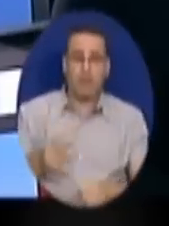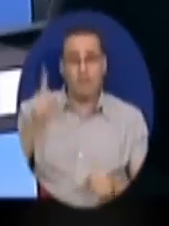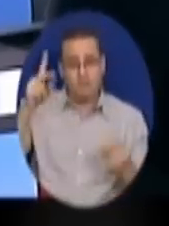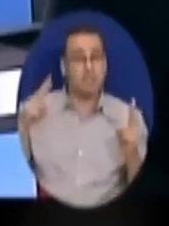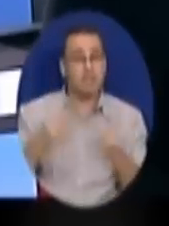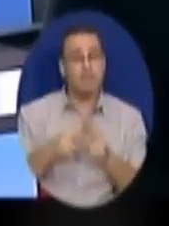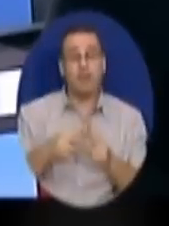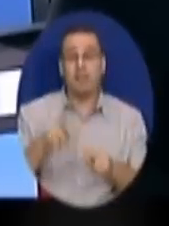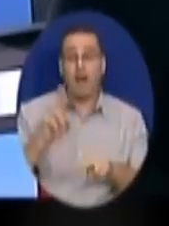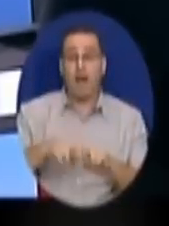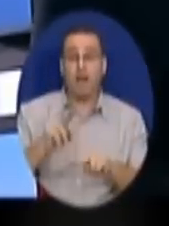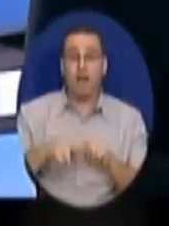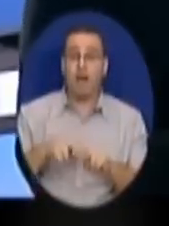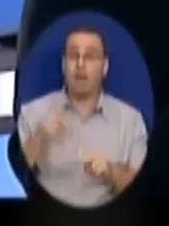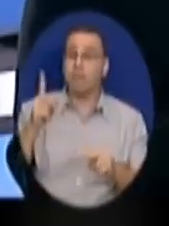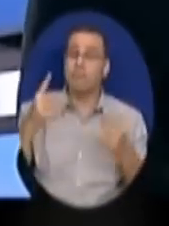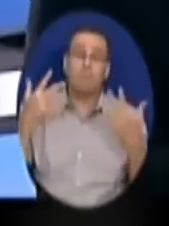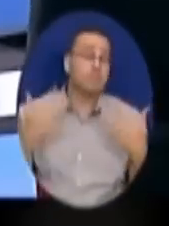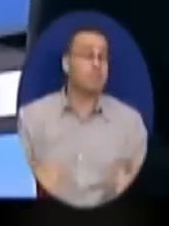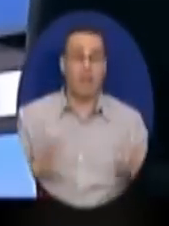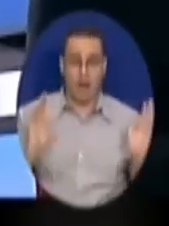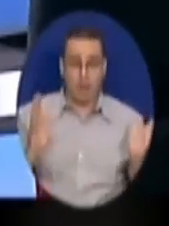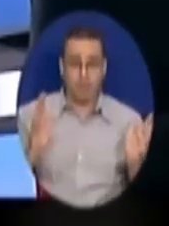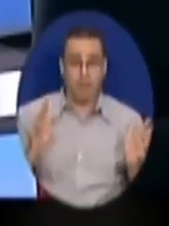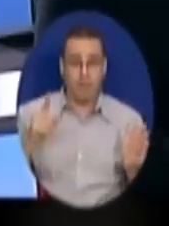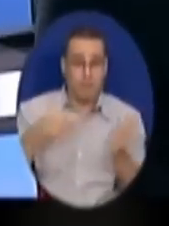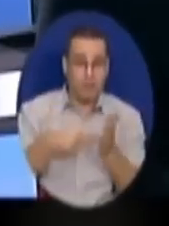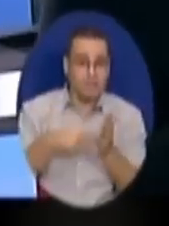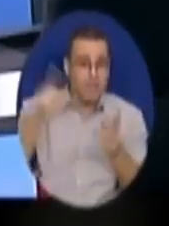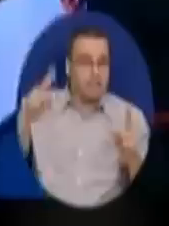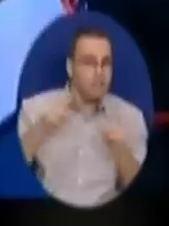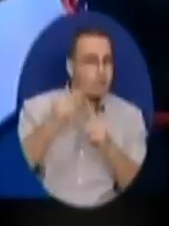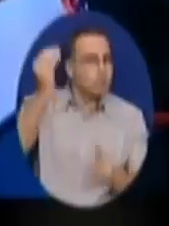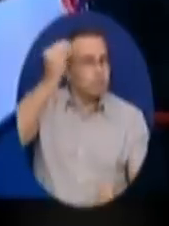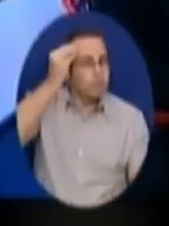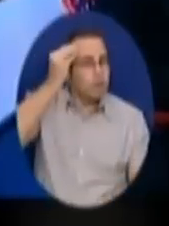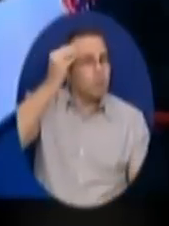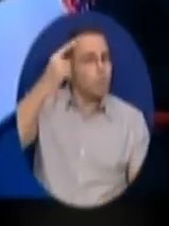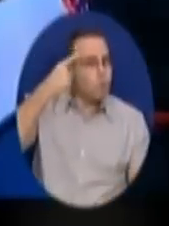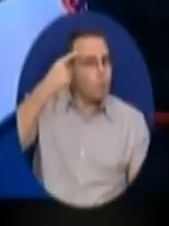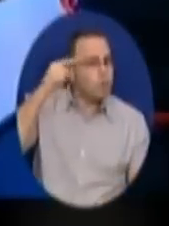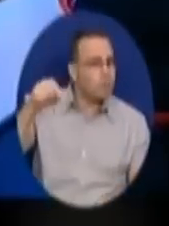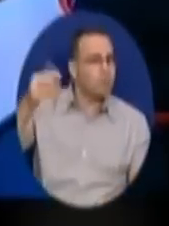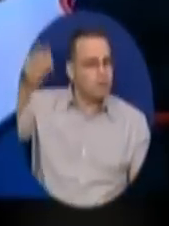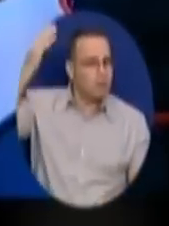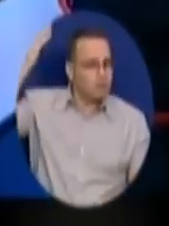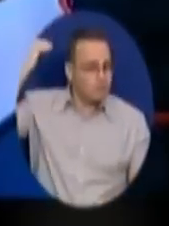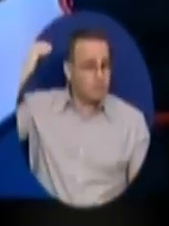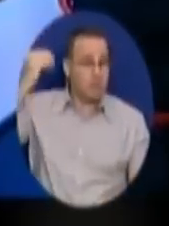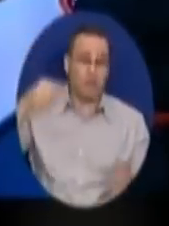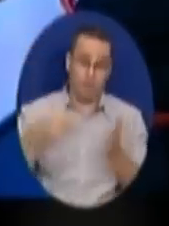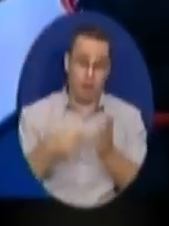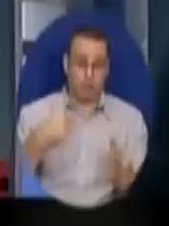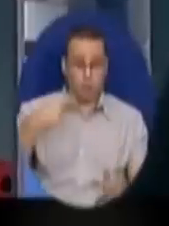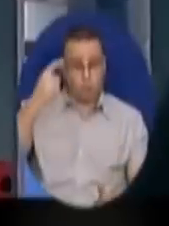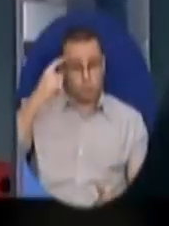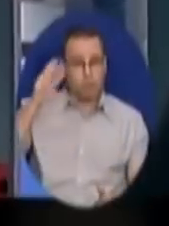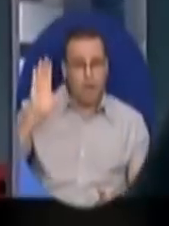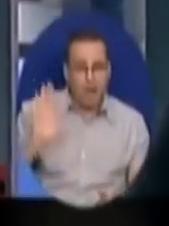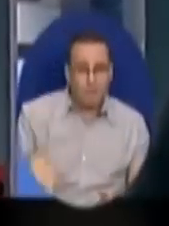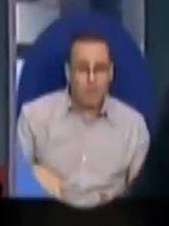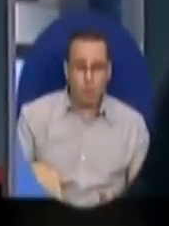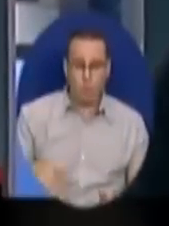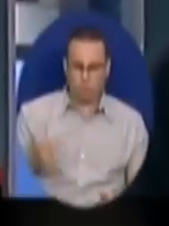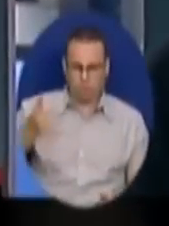נוראי על הסטיות האלה ובזיכרון ההיסטורי של העם הצרפתי יש מודעות לכך ולכן אני חושב שלמרות